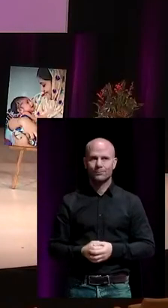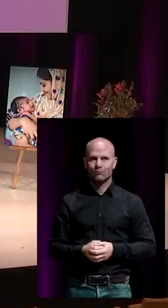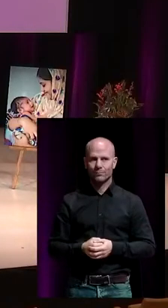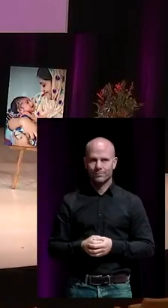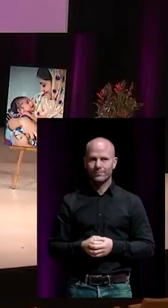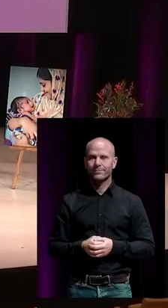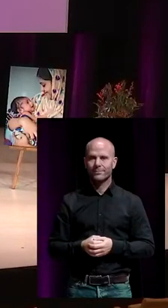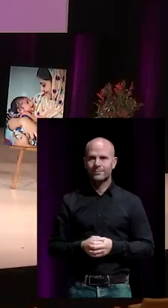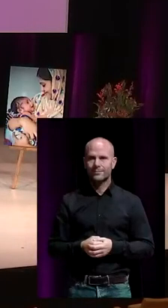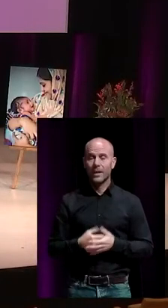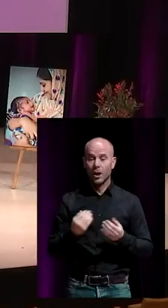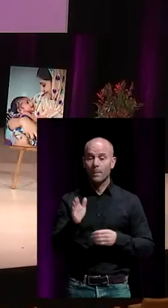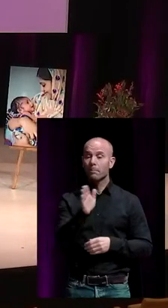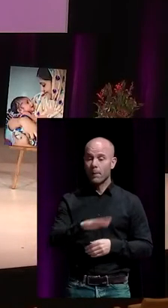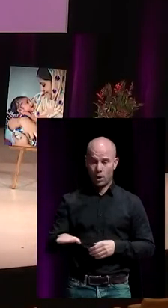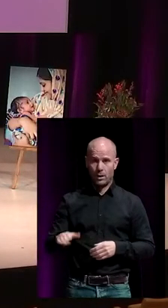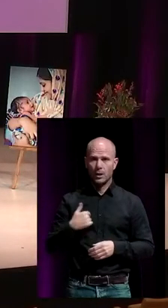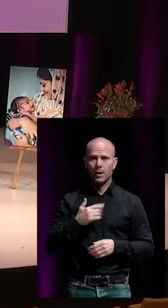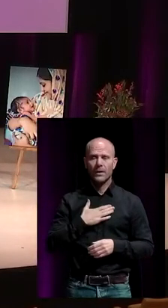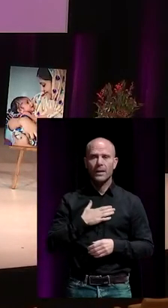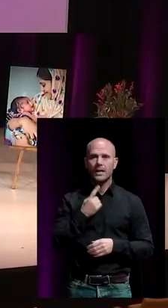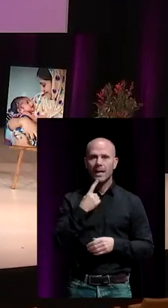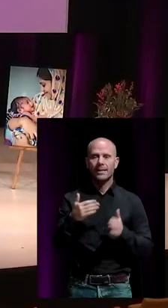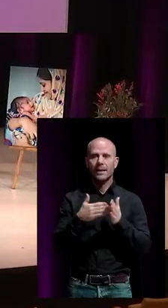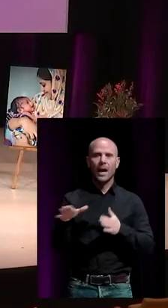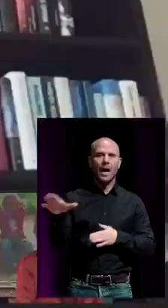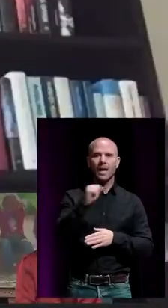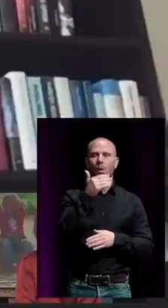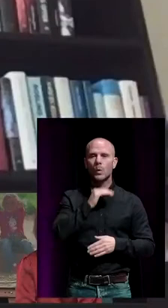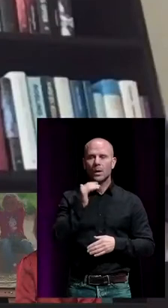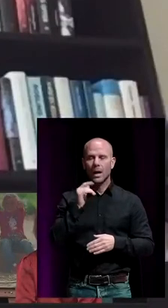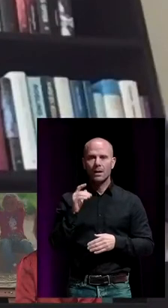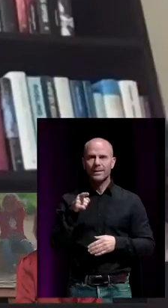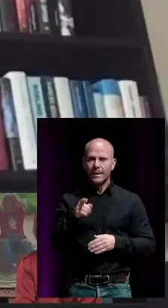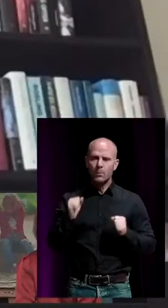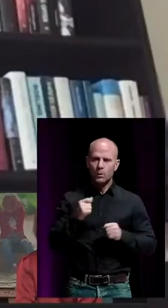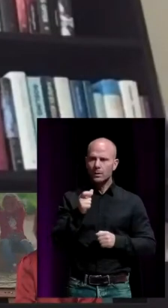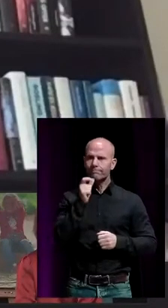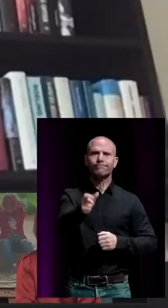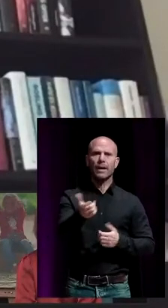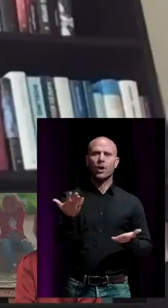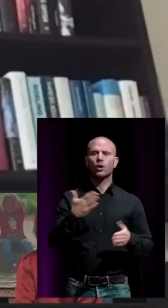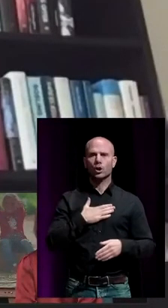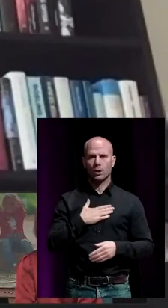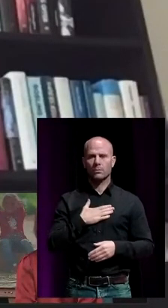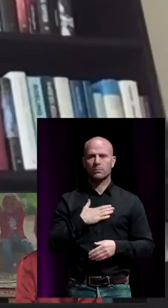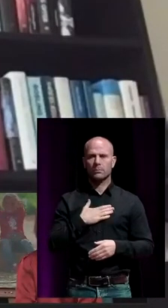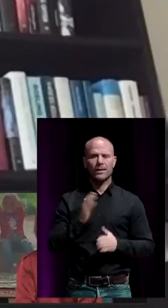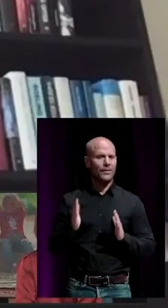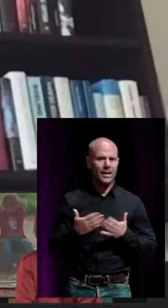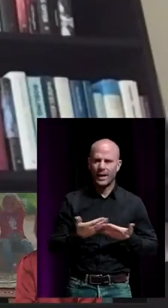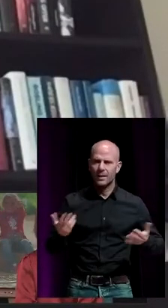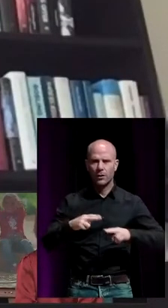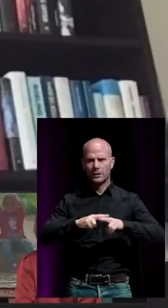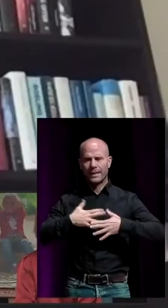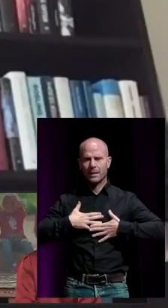Ja, det är ju barnen. Så jag vill säga till alla er som är unga, tveka inte att säga vad du tycker. Tveka inte att säga vad du känner, vad du tycker